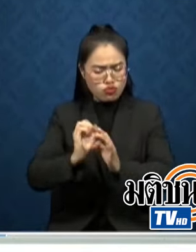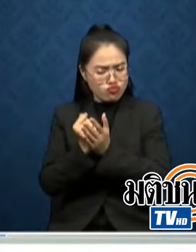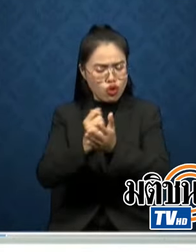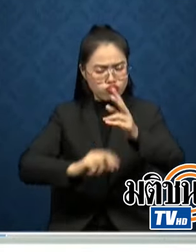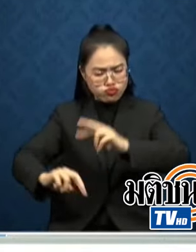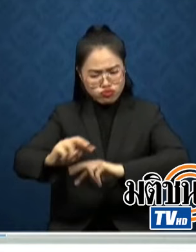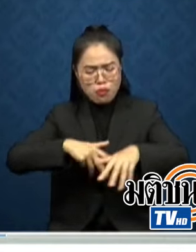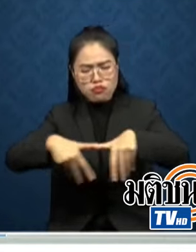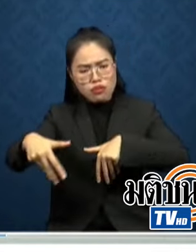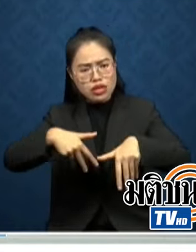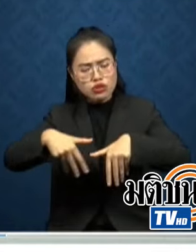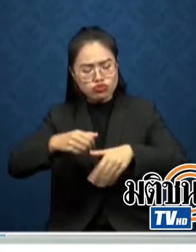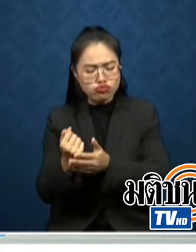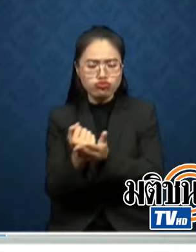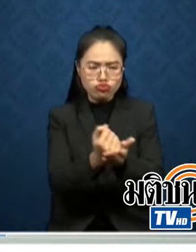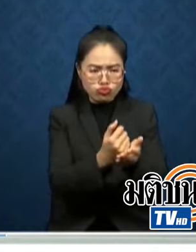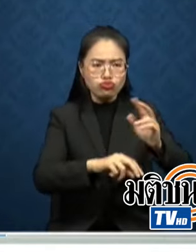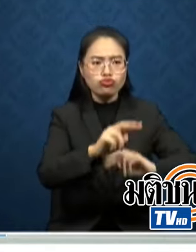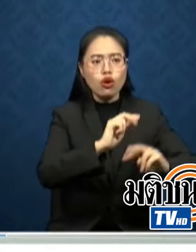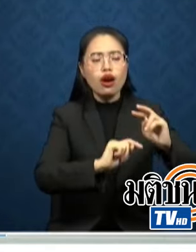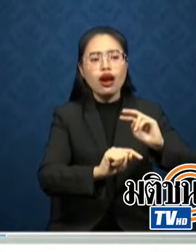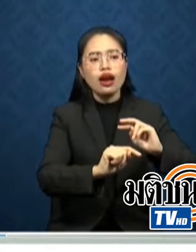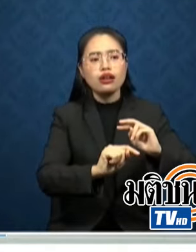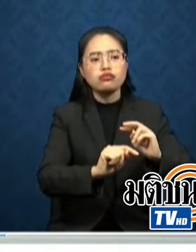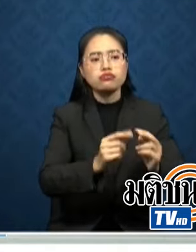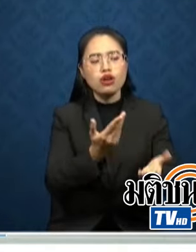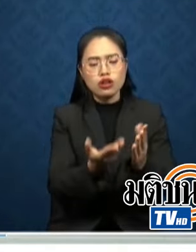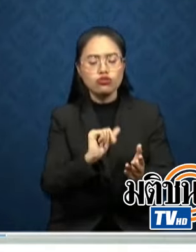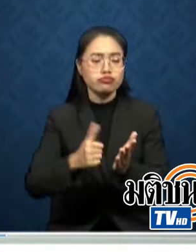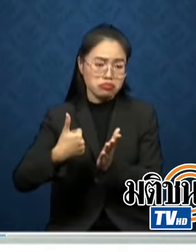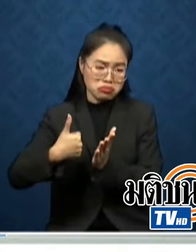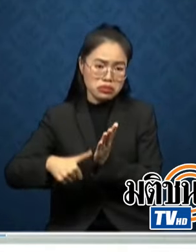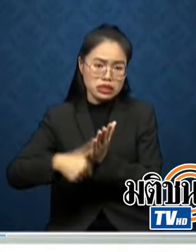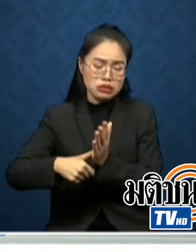ที่ต้องการการช่วยเหลือดูแลนะครับเมื่อเป็นเรื่องของการพัก